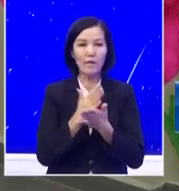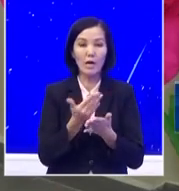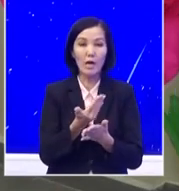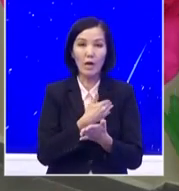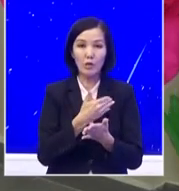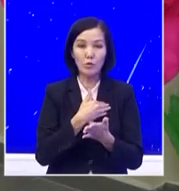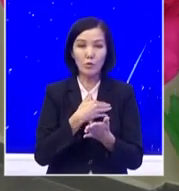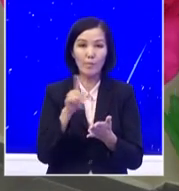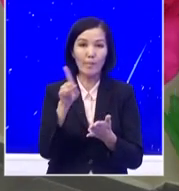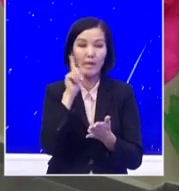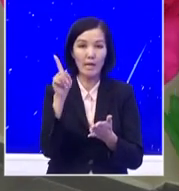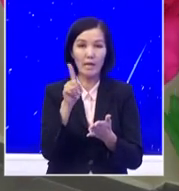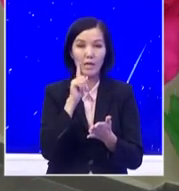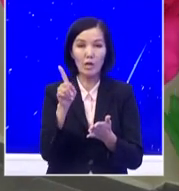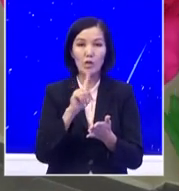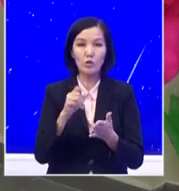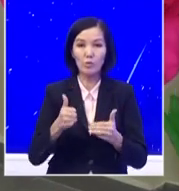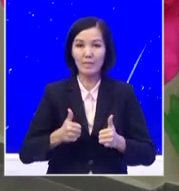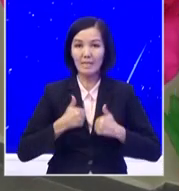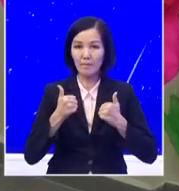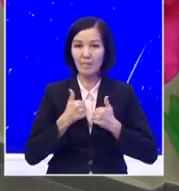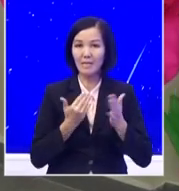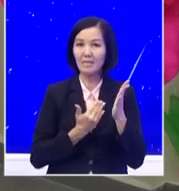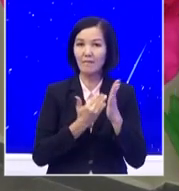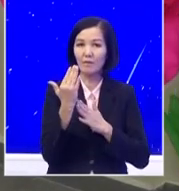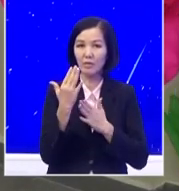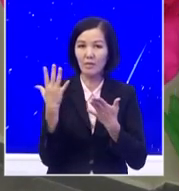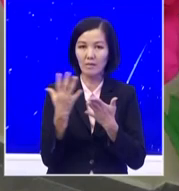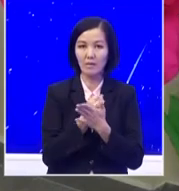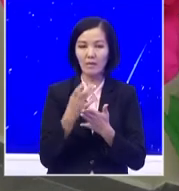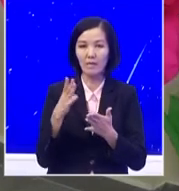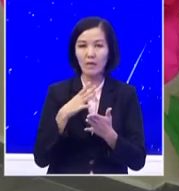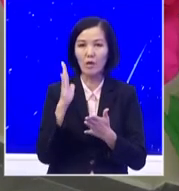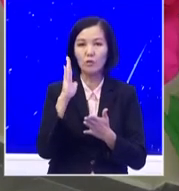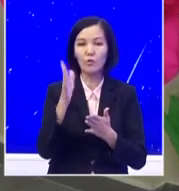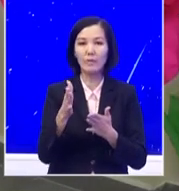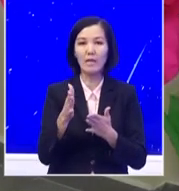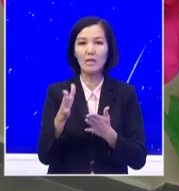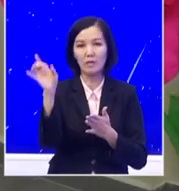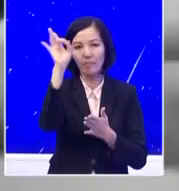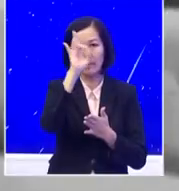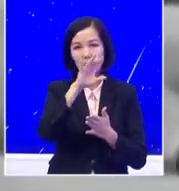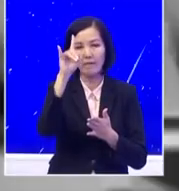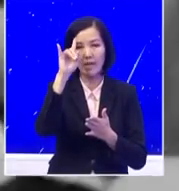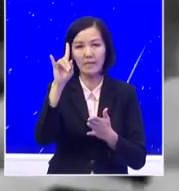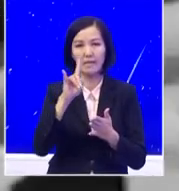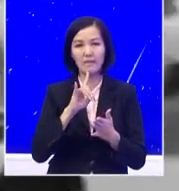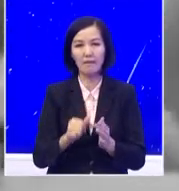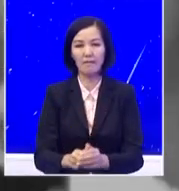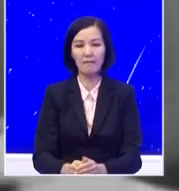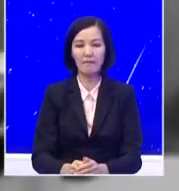пожелать подрастающему поколению, чтобы они стремились к вершинам и достигали их, чтобы в дальнейшем они прославляли Казахстан.